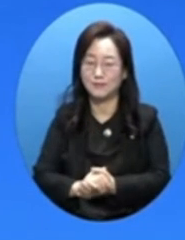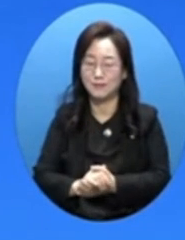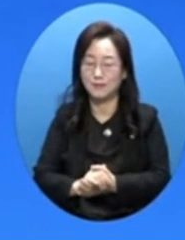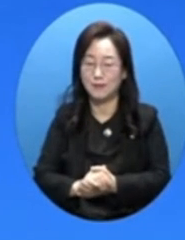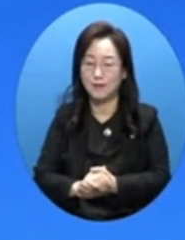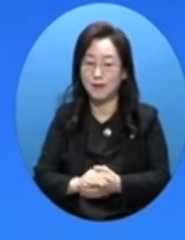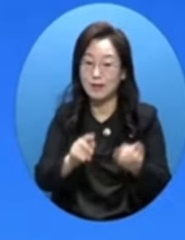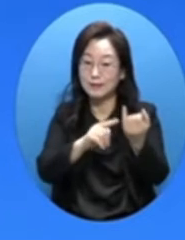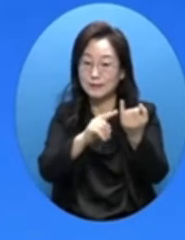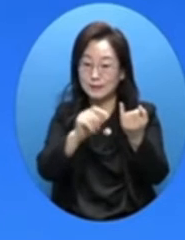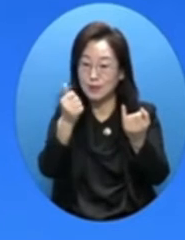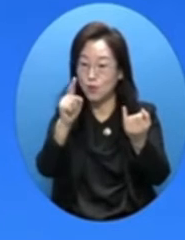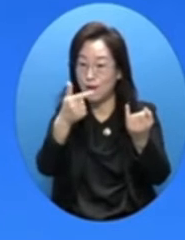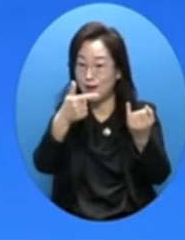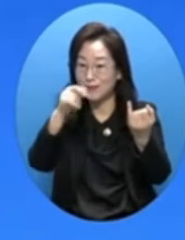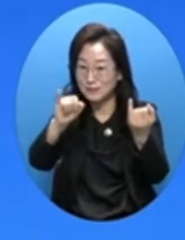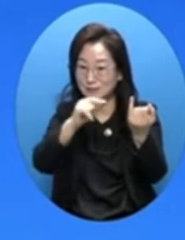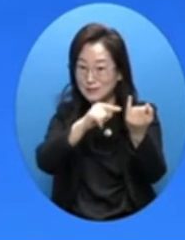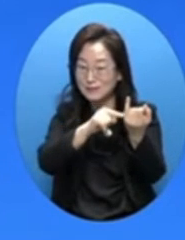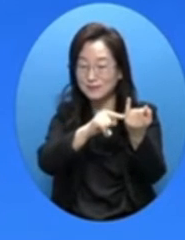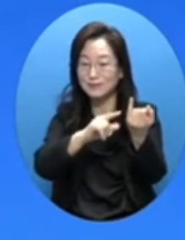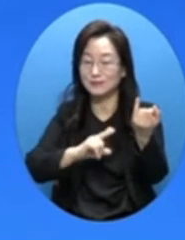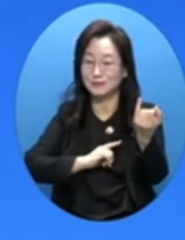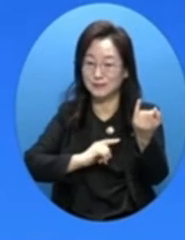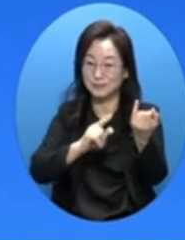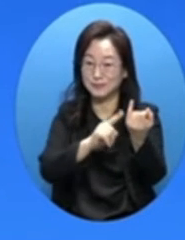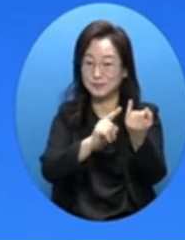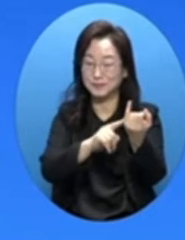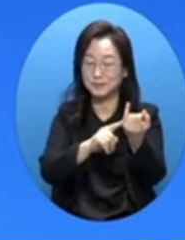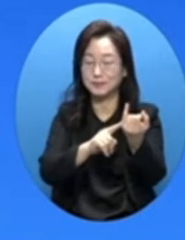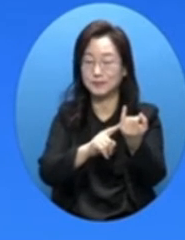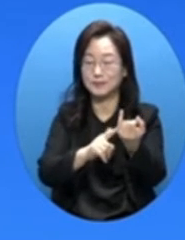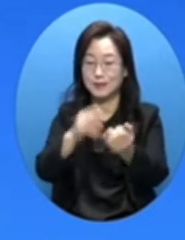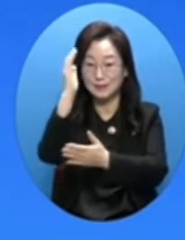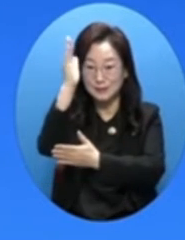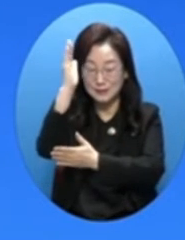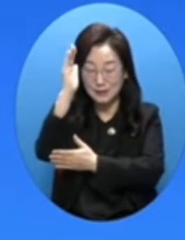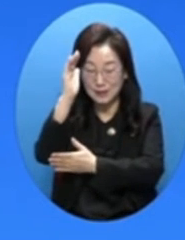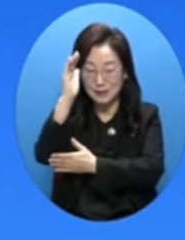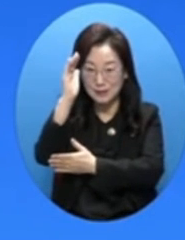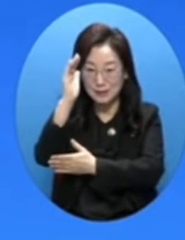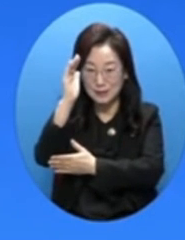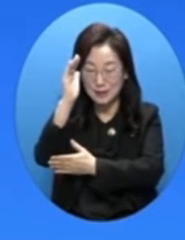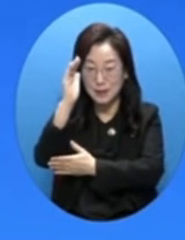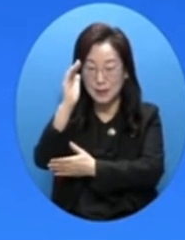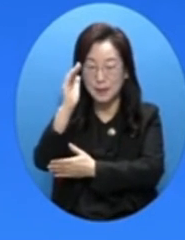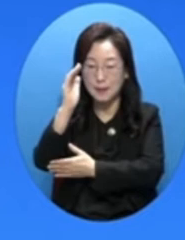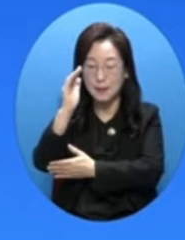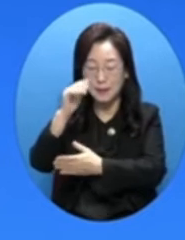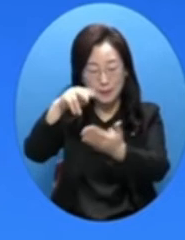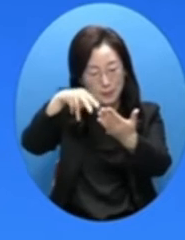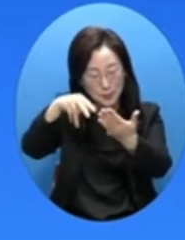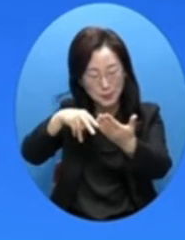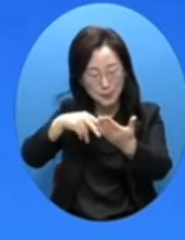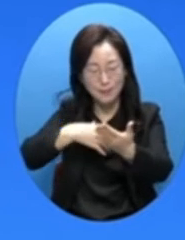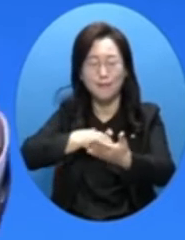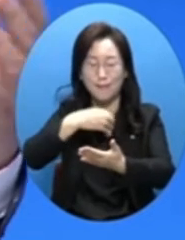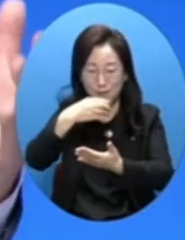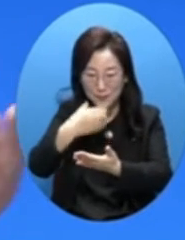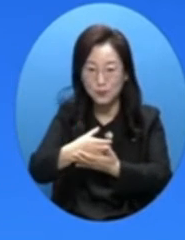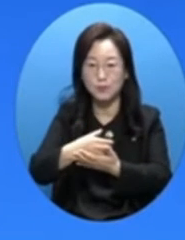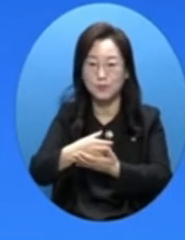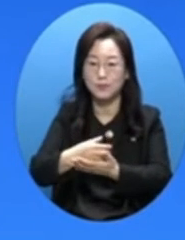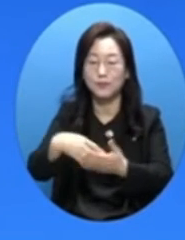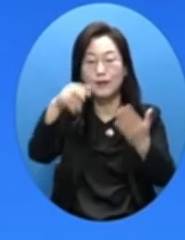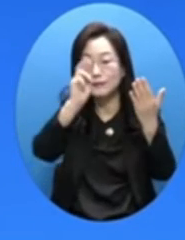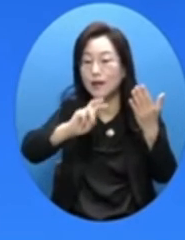제인 크로스비 선생님의 이야기를 늘 살펴볼 때마다 제가 감동을 받습니다.